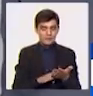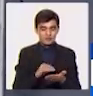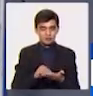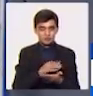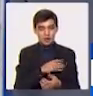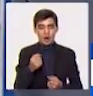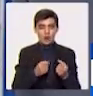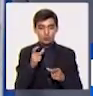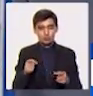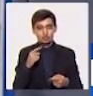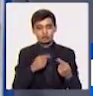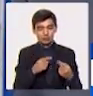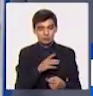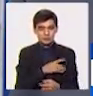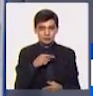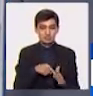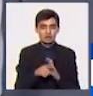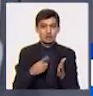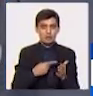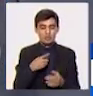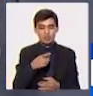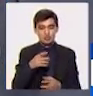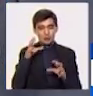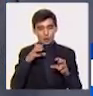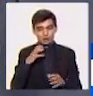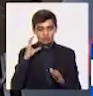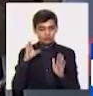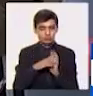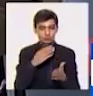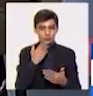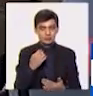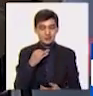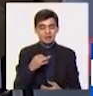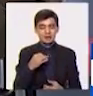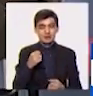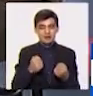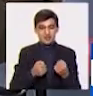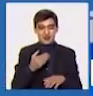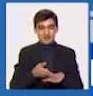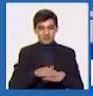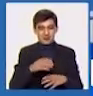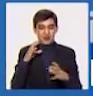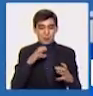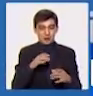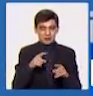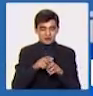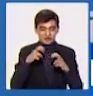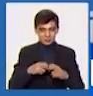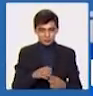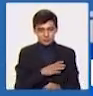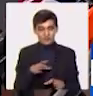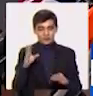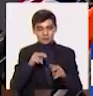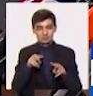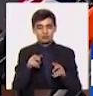наразылығы талаптың күшеюімен байланысты. Өздері ережені сақтағысы келмейді. Жүк көліктерін тексеруді комитет инспекторлары бақылауға ұстауға тырысып